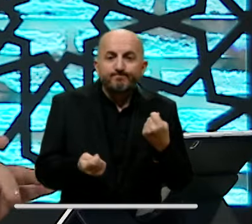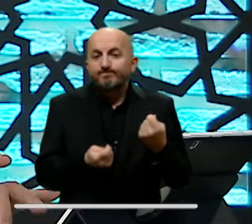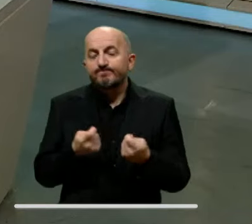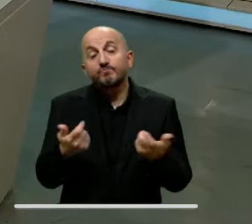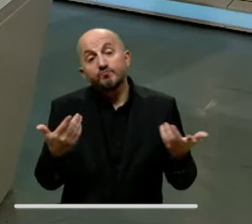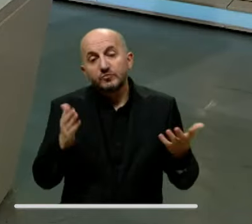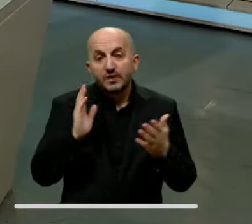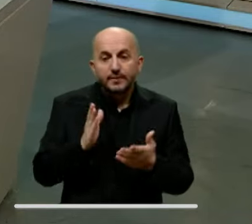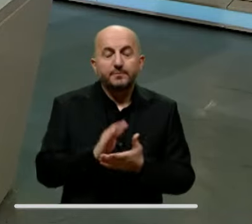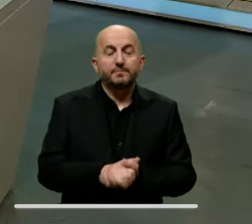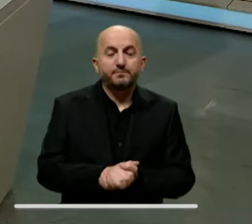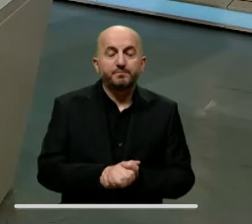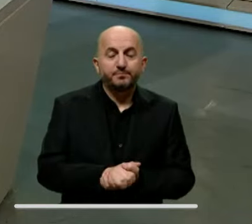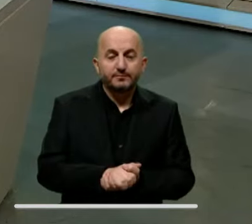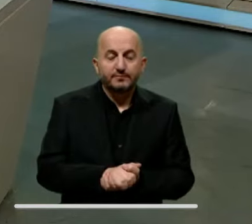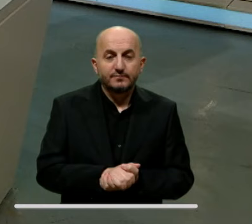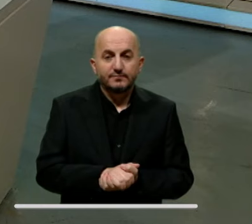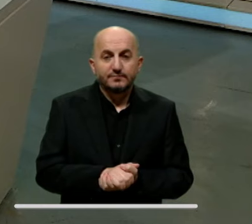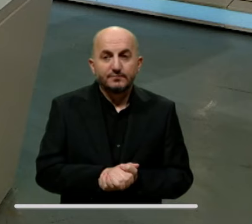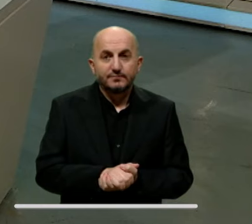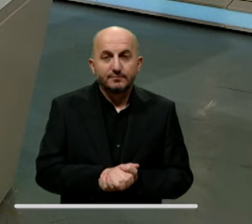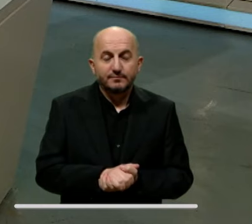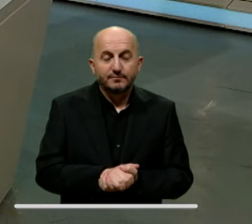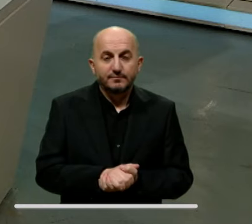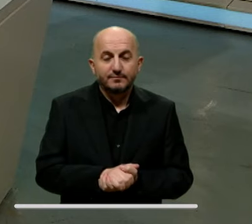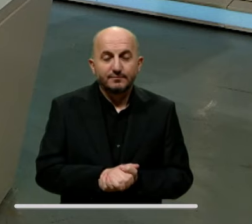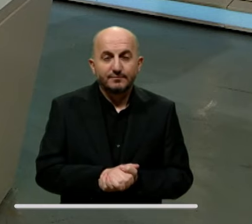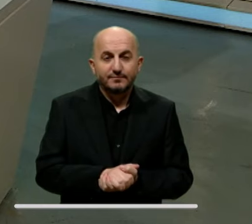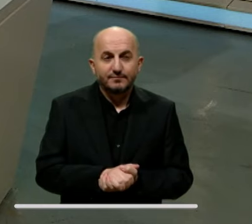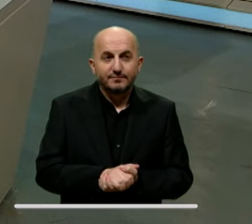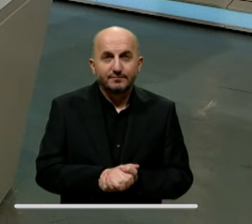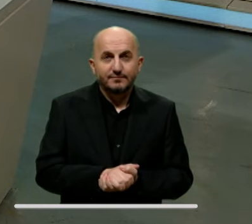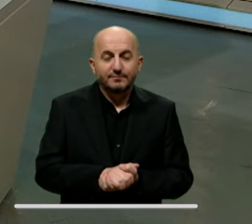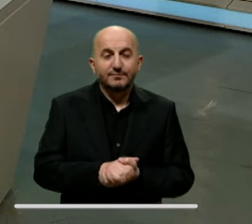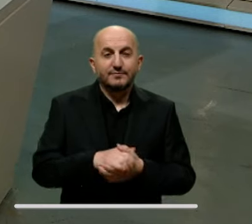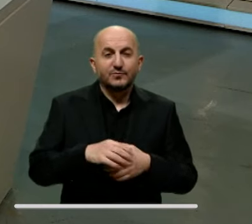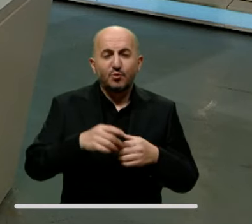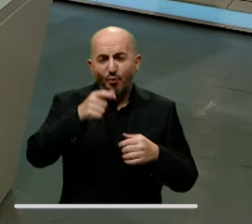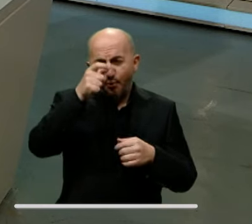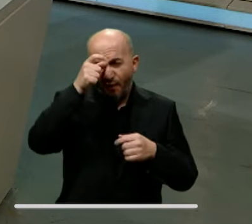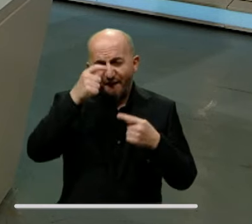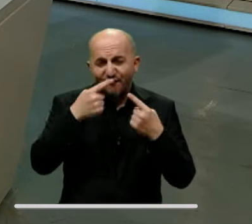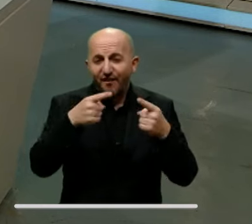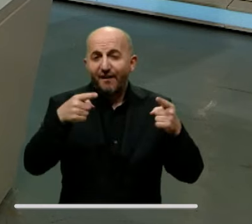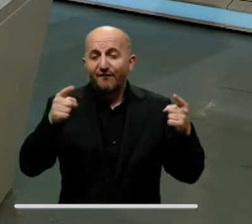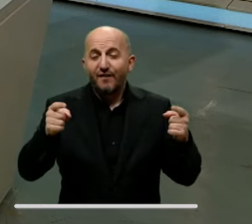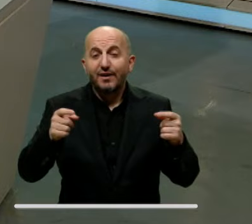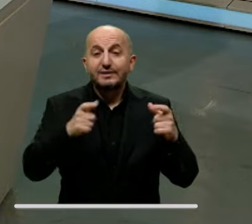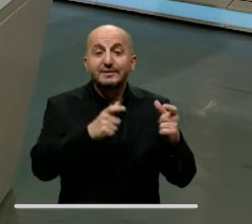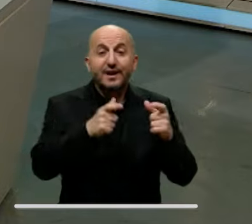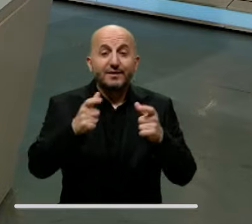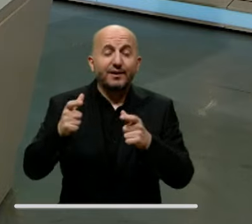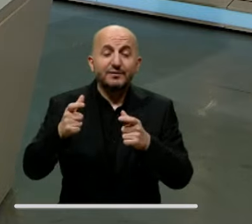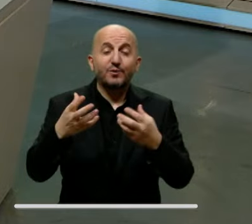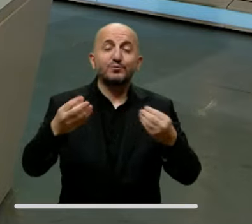gider inallah İzmir'den Adnan Bey Adana'dan Veysel Bey Ali abi Hamide abla